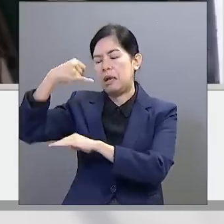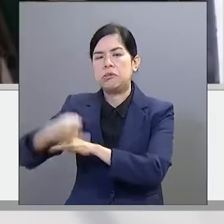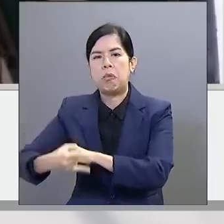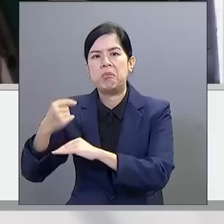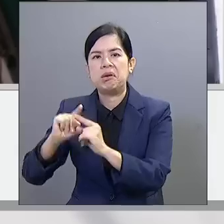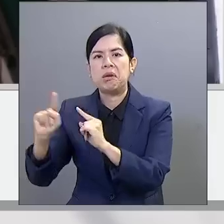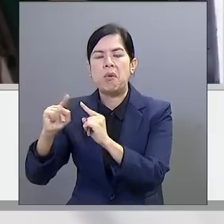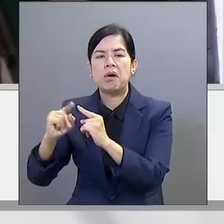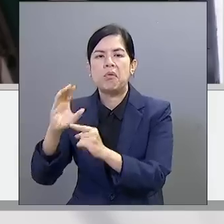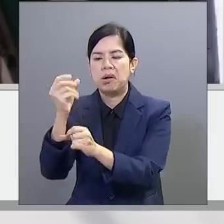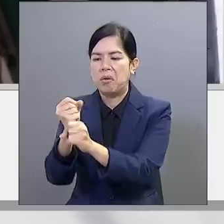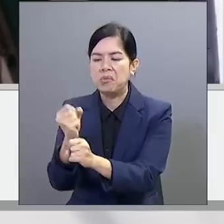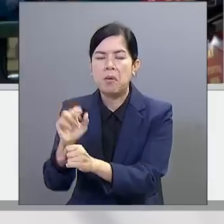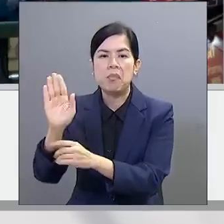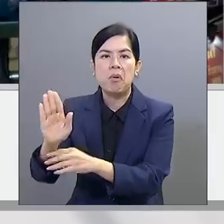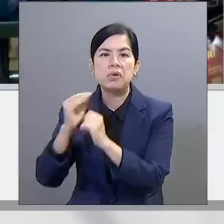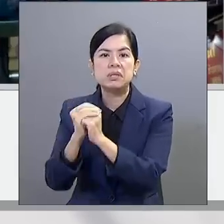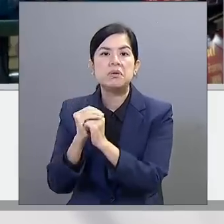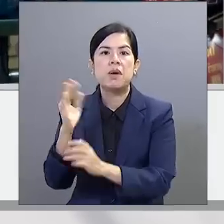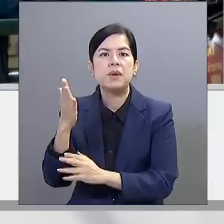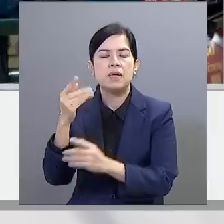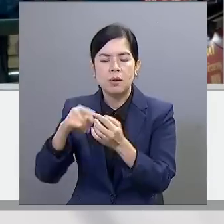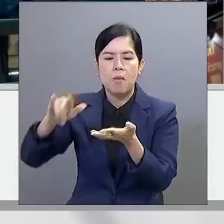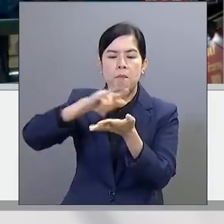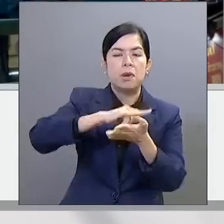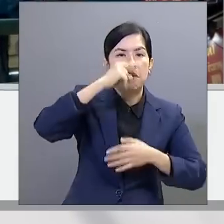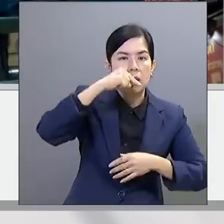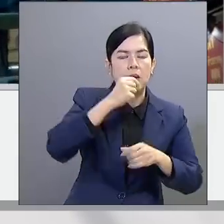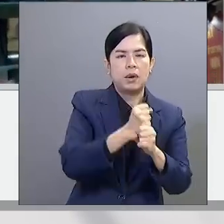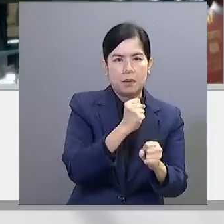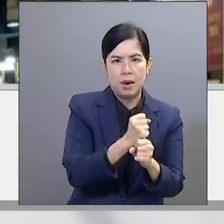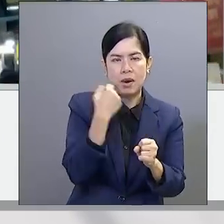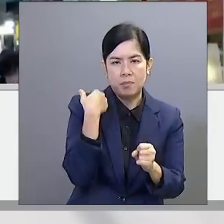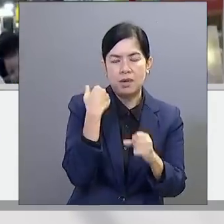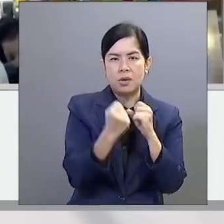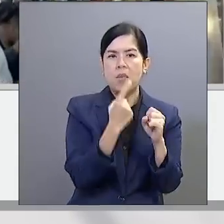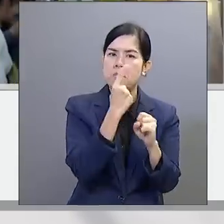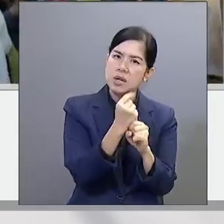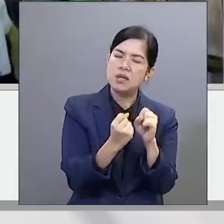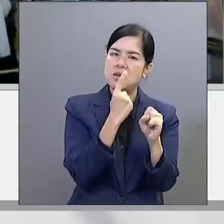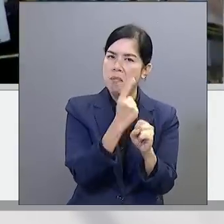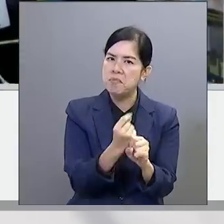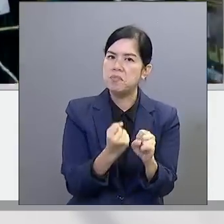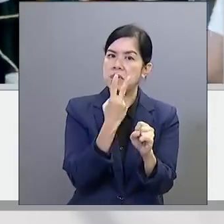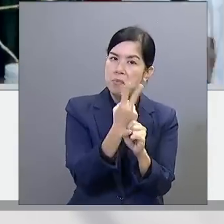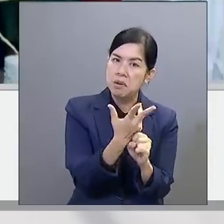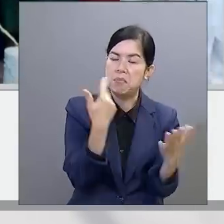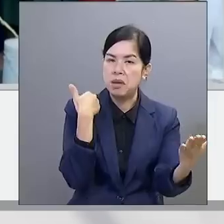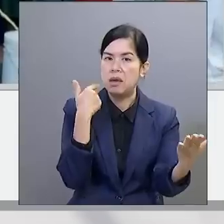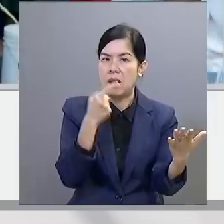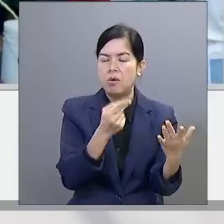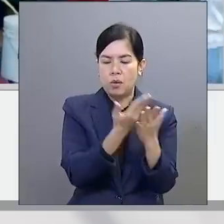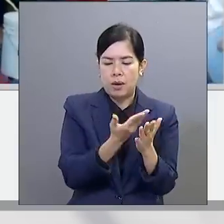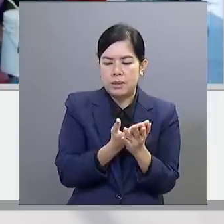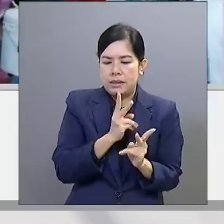ในช่วง 2-3 ปีพวกเขาก็จะกลับประเทศค่ะมีข้อมูลที่น่าสนใจจากคนตัวเล็กตัวน้อยค่ะเป็นแม่ค้าขายก๋วยเตี๋ยวอยู่ที่ย่านส